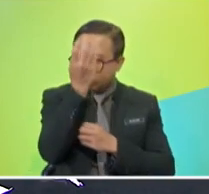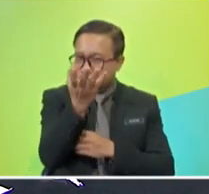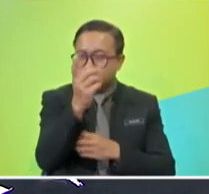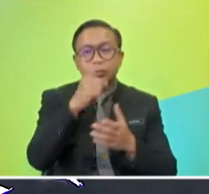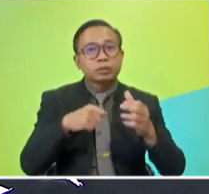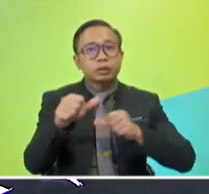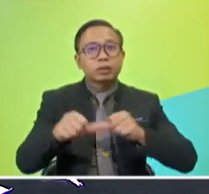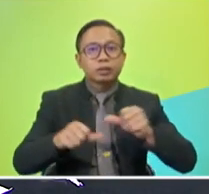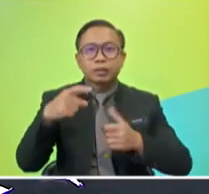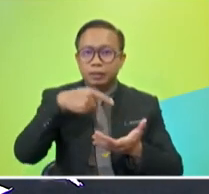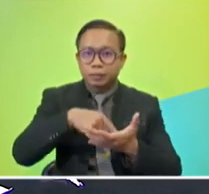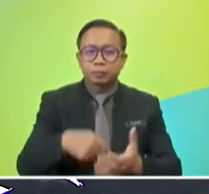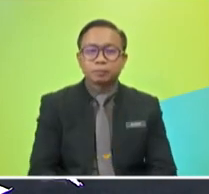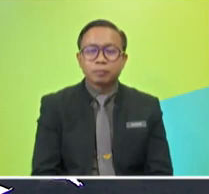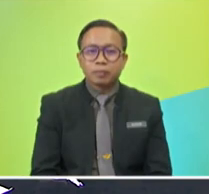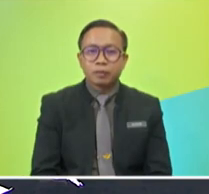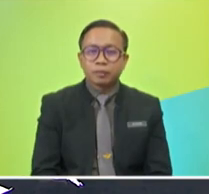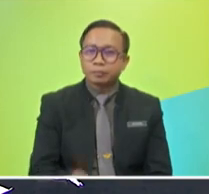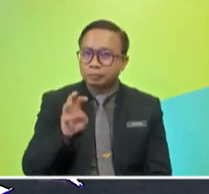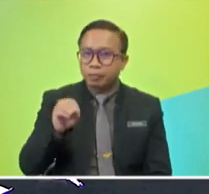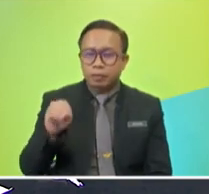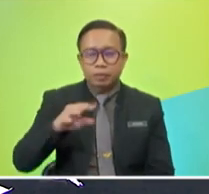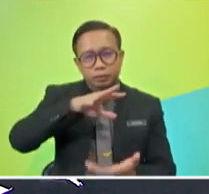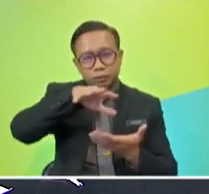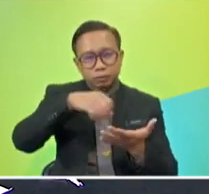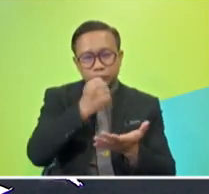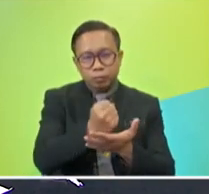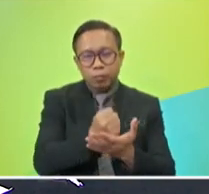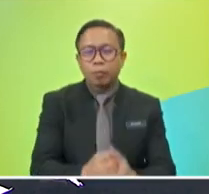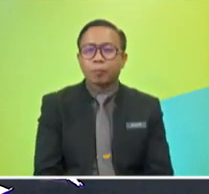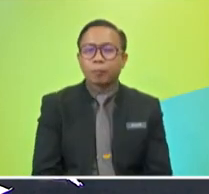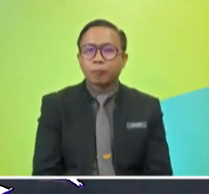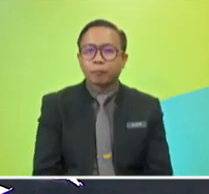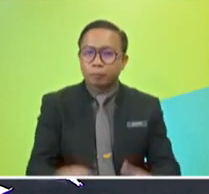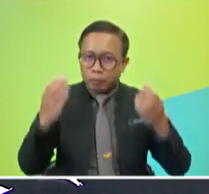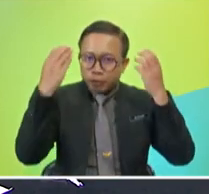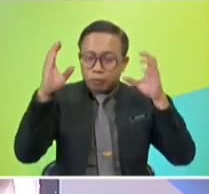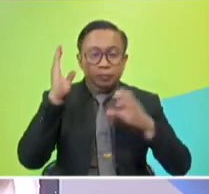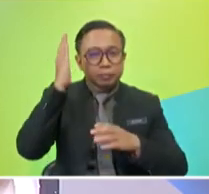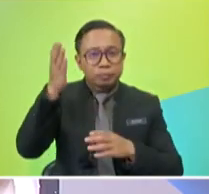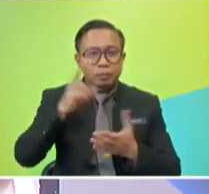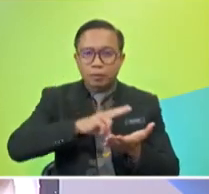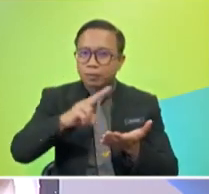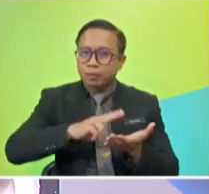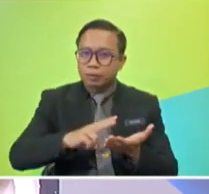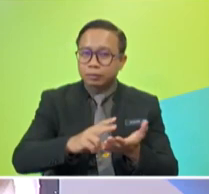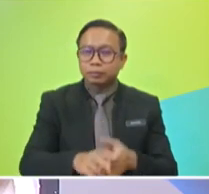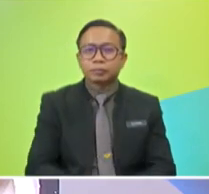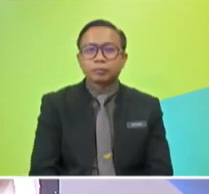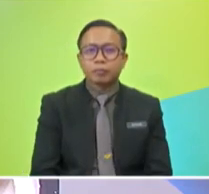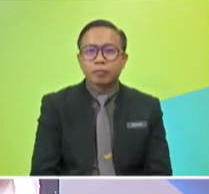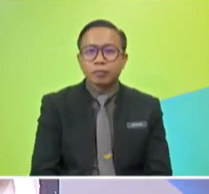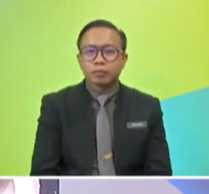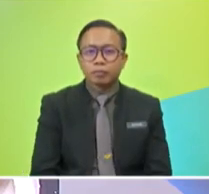ini ya oke murid-murid semua Cikgu akan bacakan situasi ini